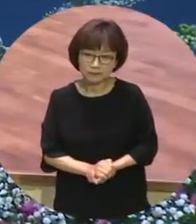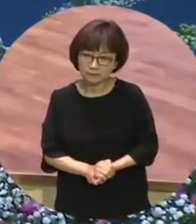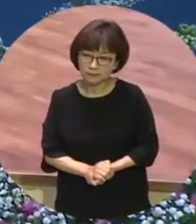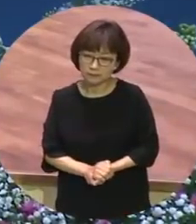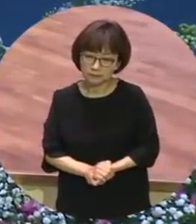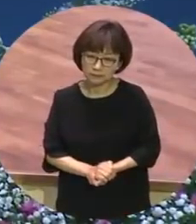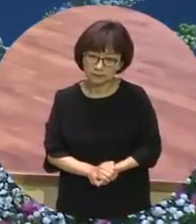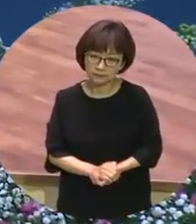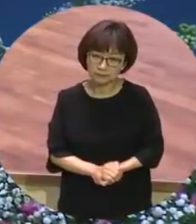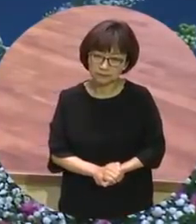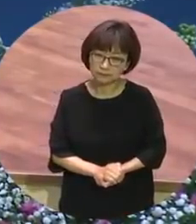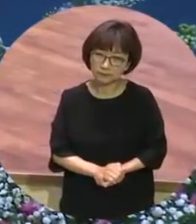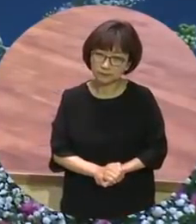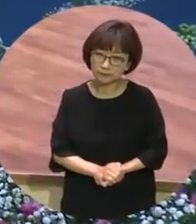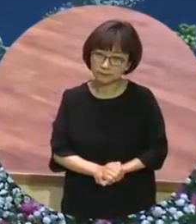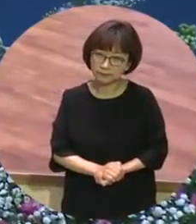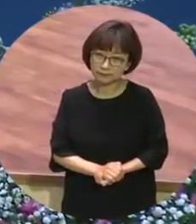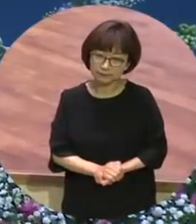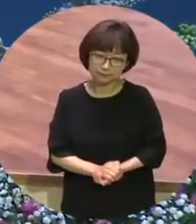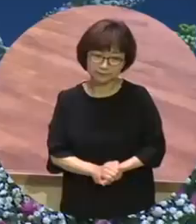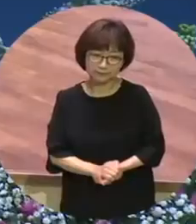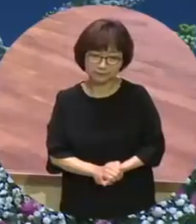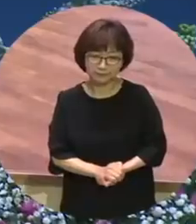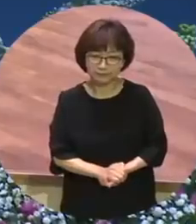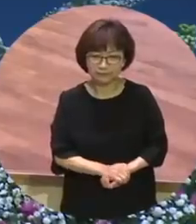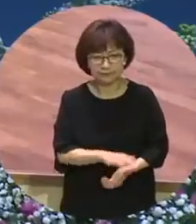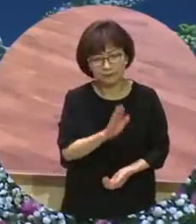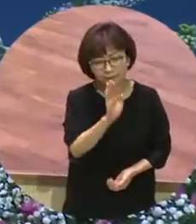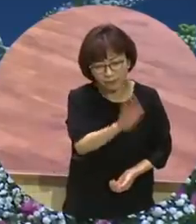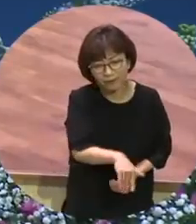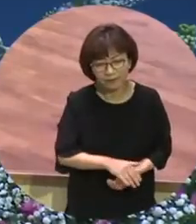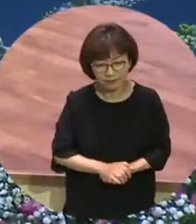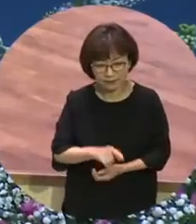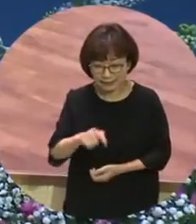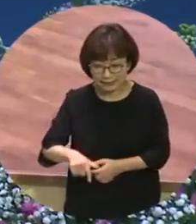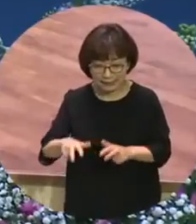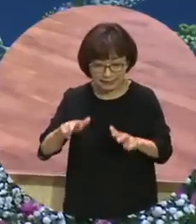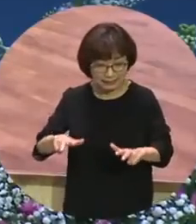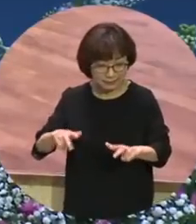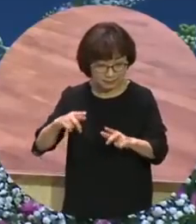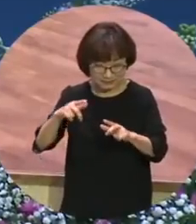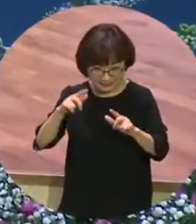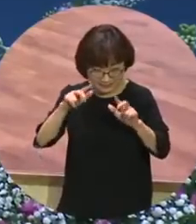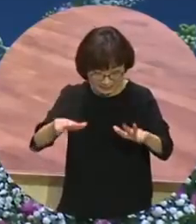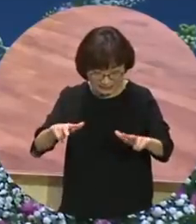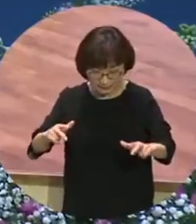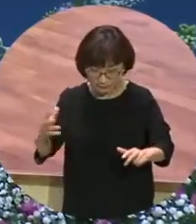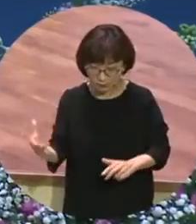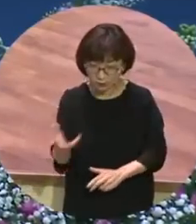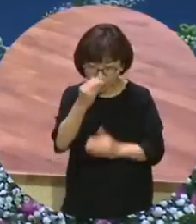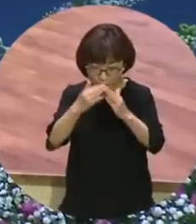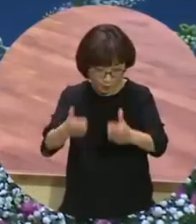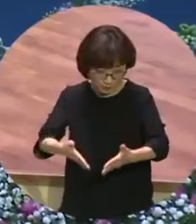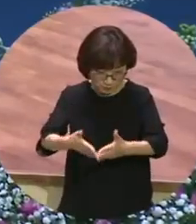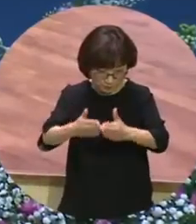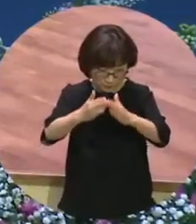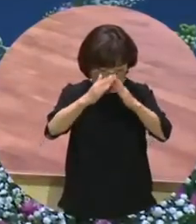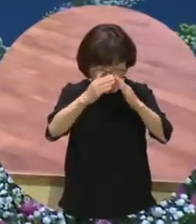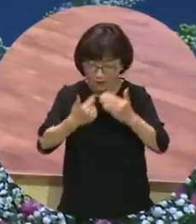우리가 짓고 있는 이 성전 이것이 과거의 솔로몬 때 성전에 비교하면 너무